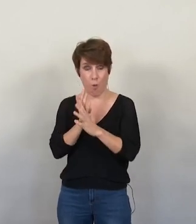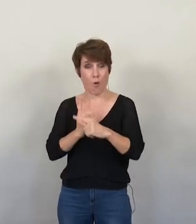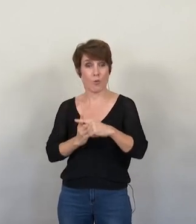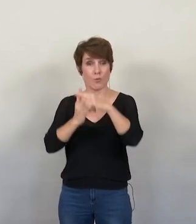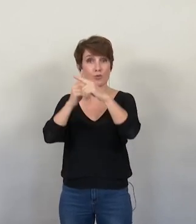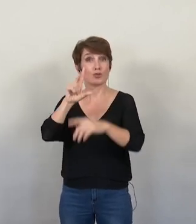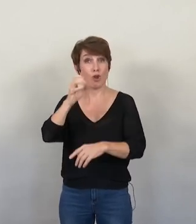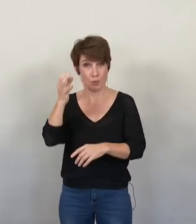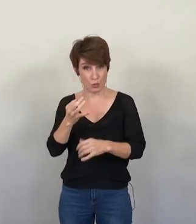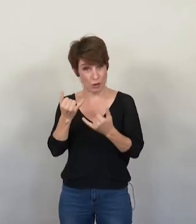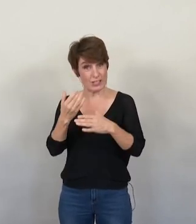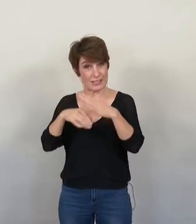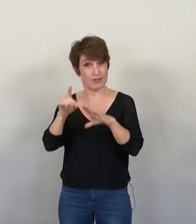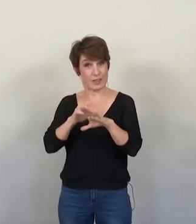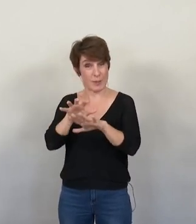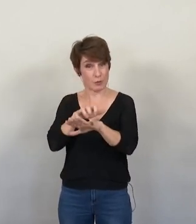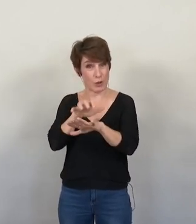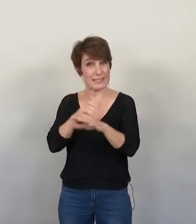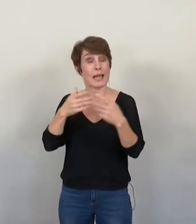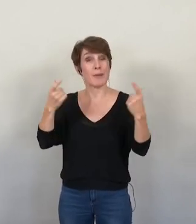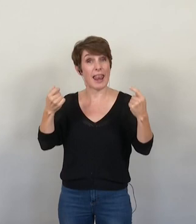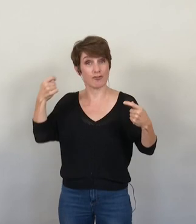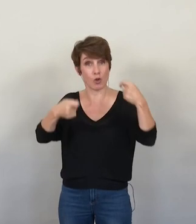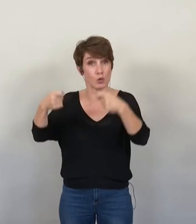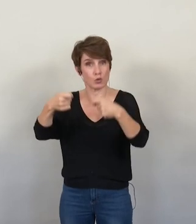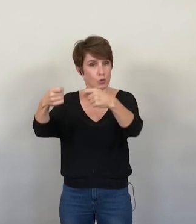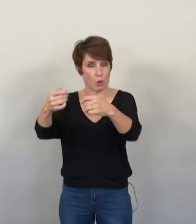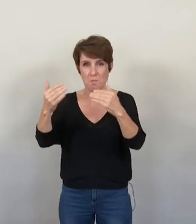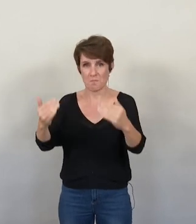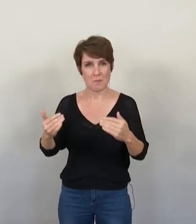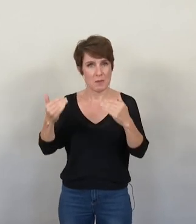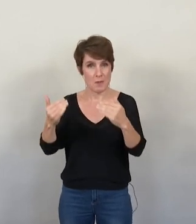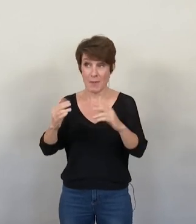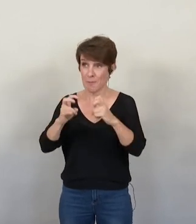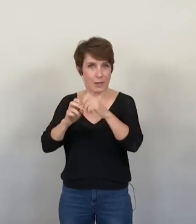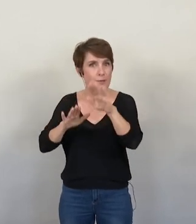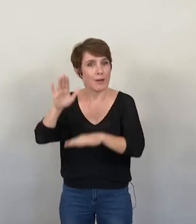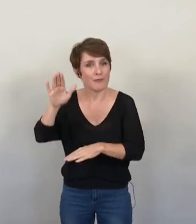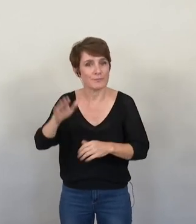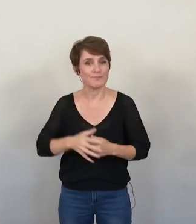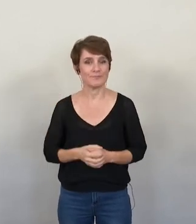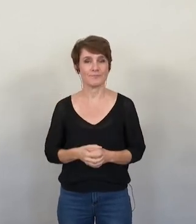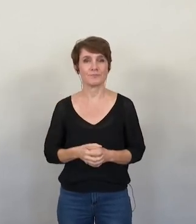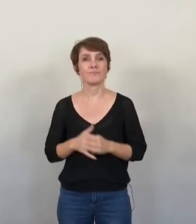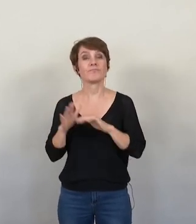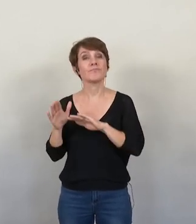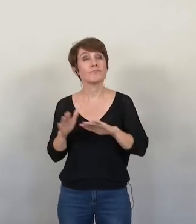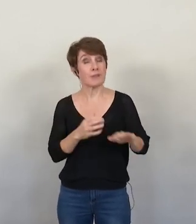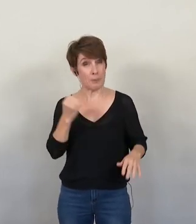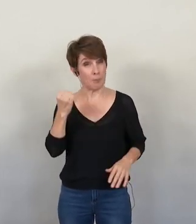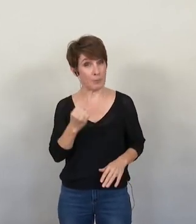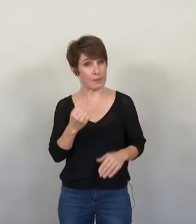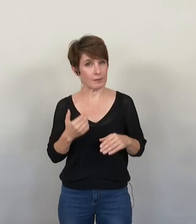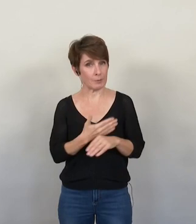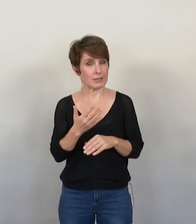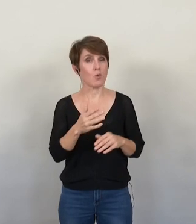en iser sans augmentation des dons et subissant également l'inflation pire que cela les grandes